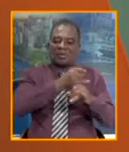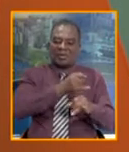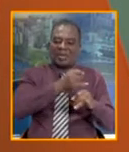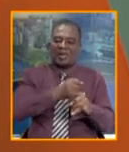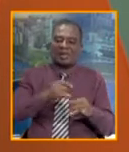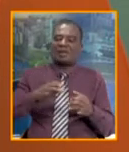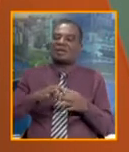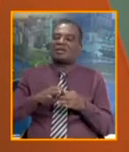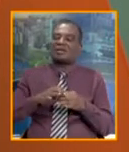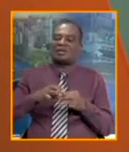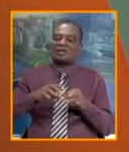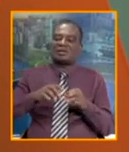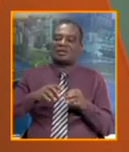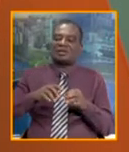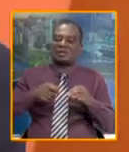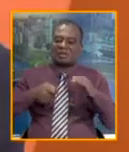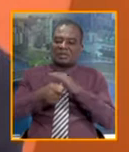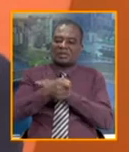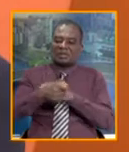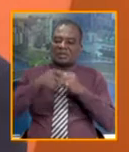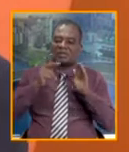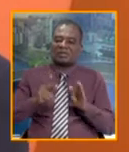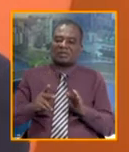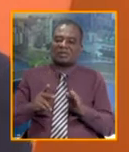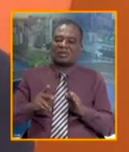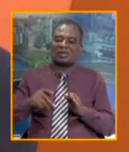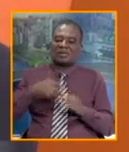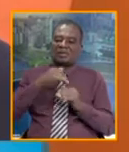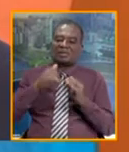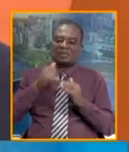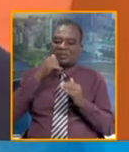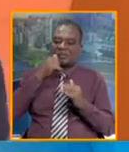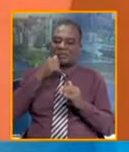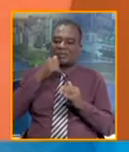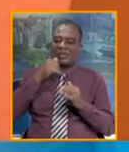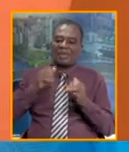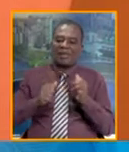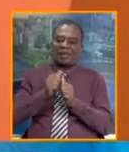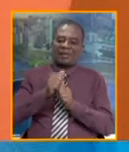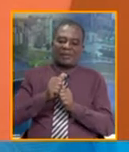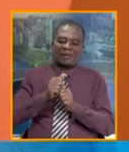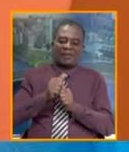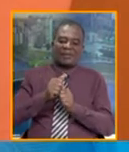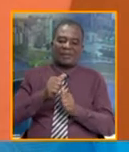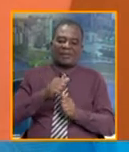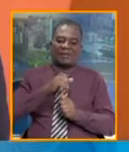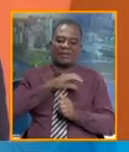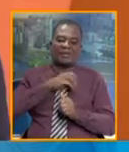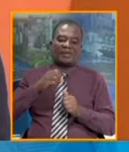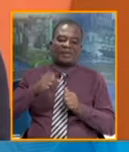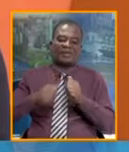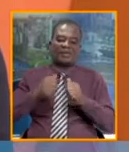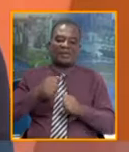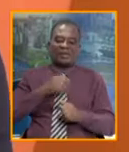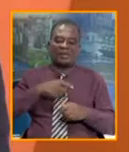l'ACCD sur l'ensemble du territoire ivoirien. De façon concrète, en plus des opérations traditionnelles,